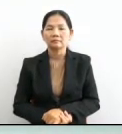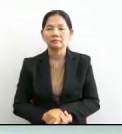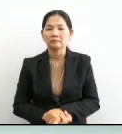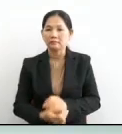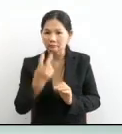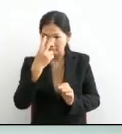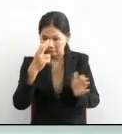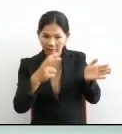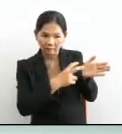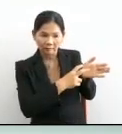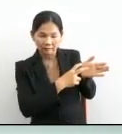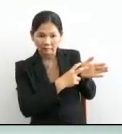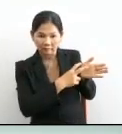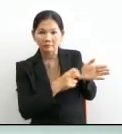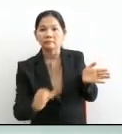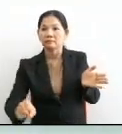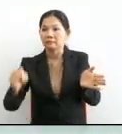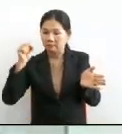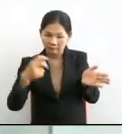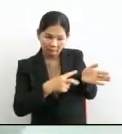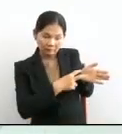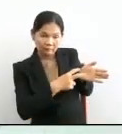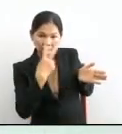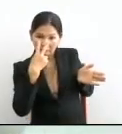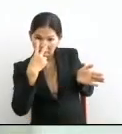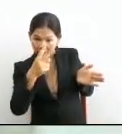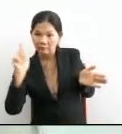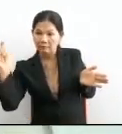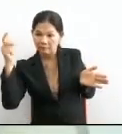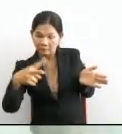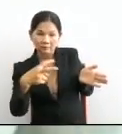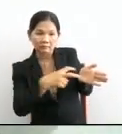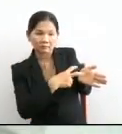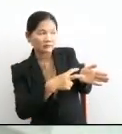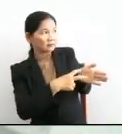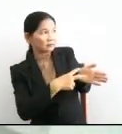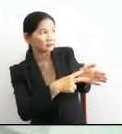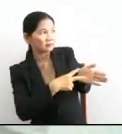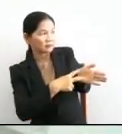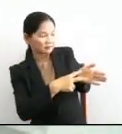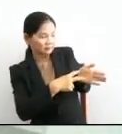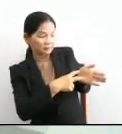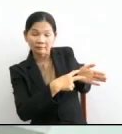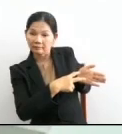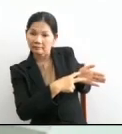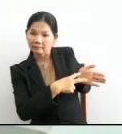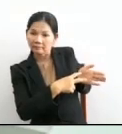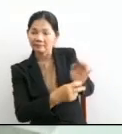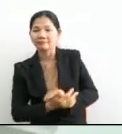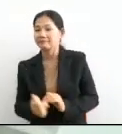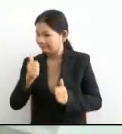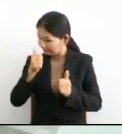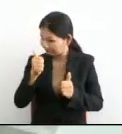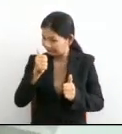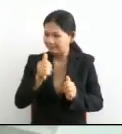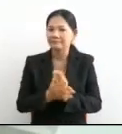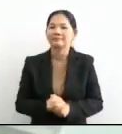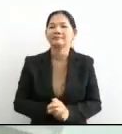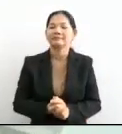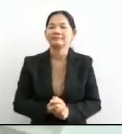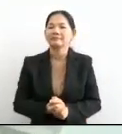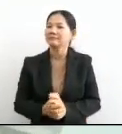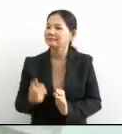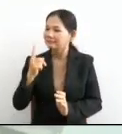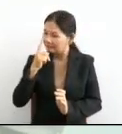chà lấy con mơ mới này cựu của bông căn ấy nế con con mơ tặng ạc khả nế mới con chà là ổn ạ chà này cựu của